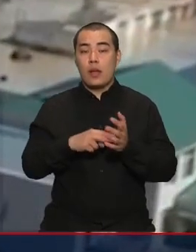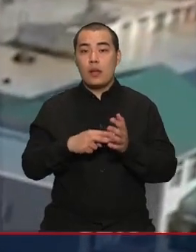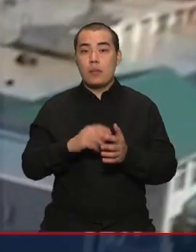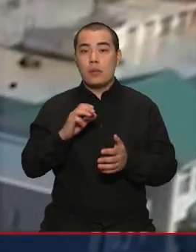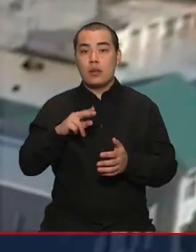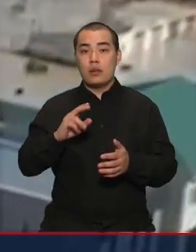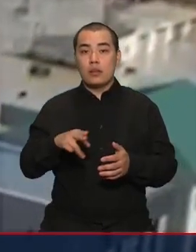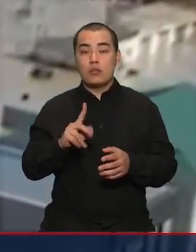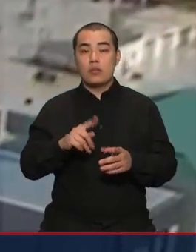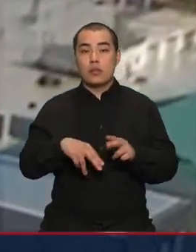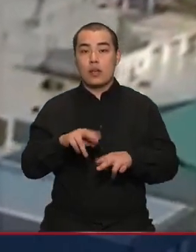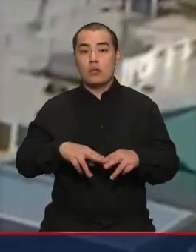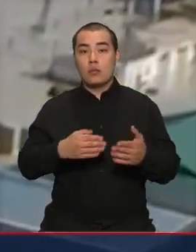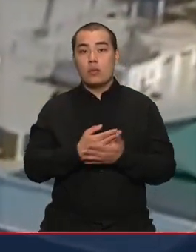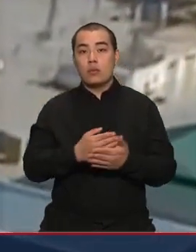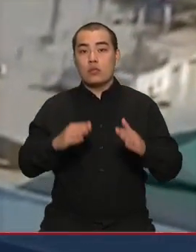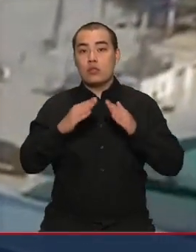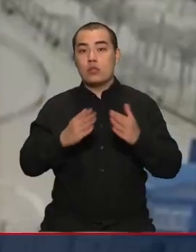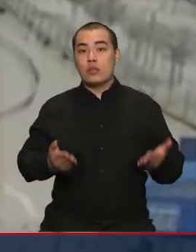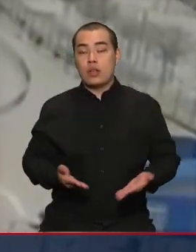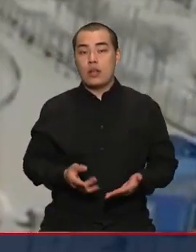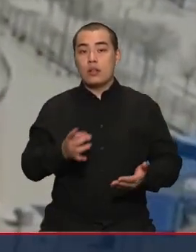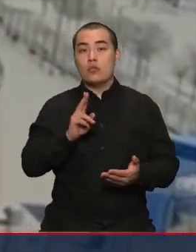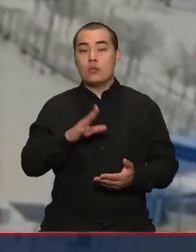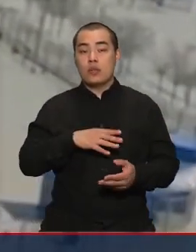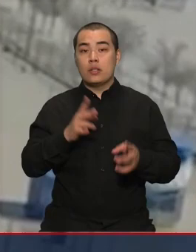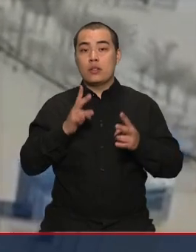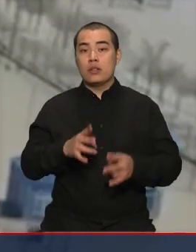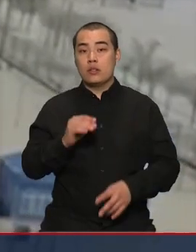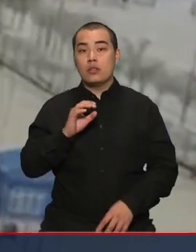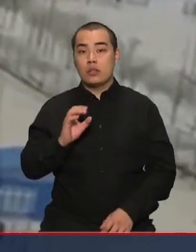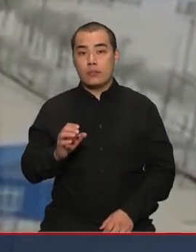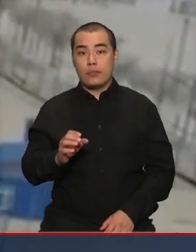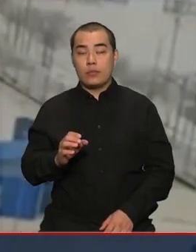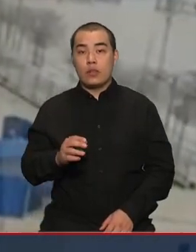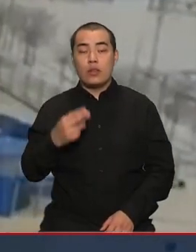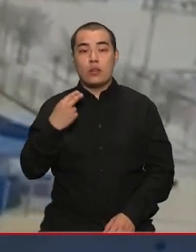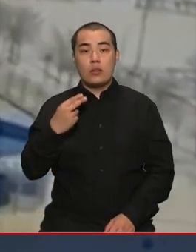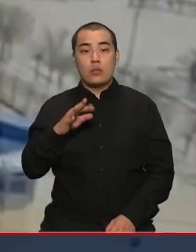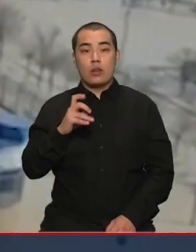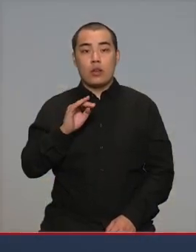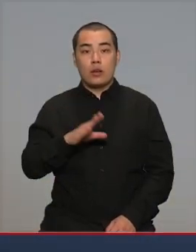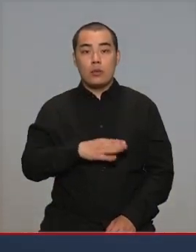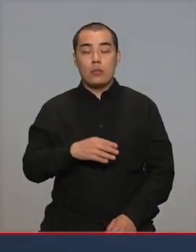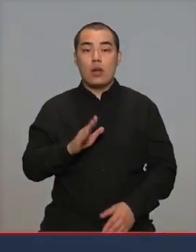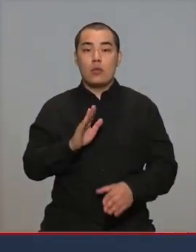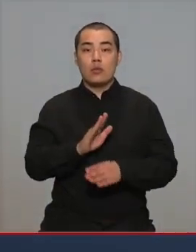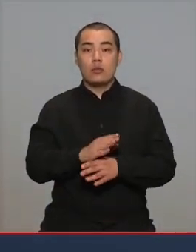для строительства нового жилья в регионах, оказавшихся в зоне чрезвычайной ситуации. Касым-Жомарт Токаев